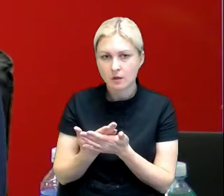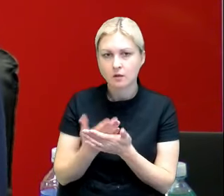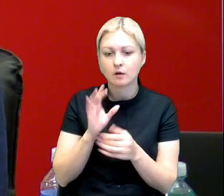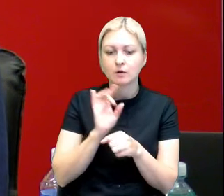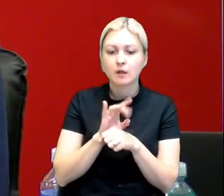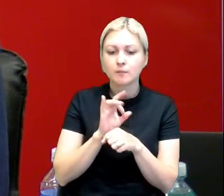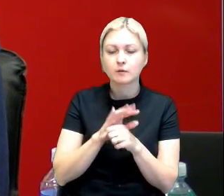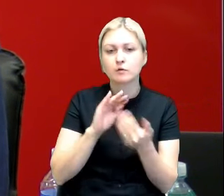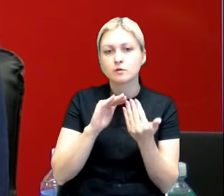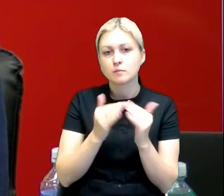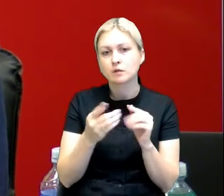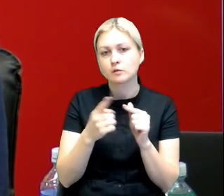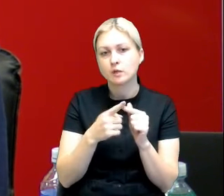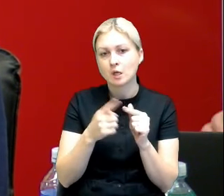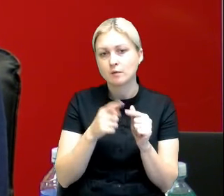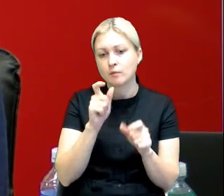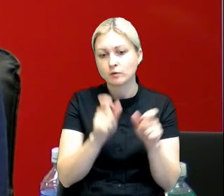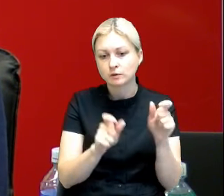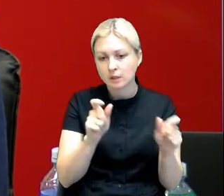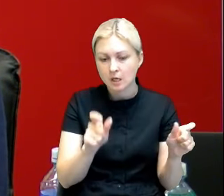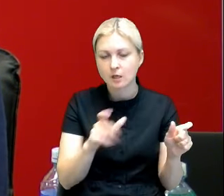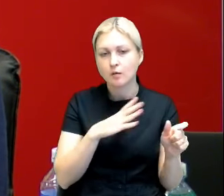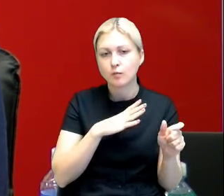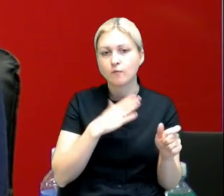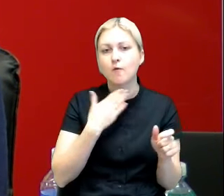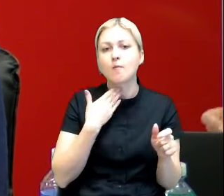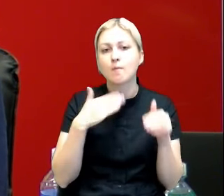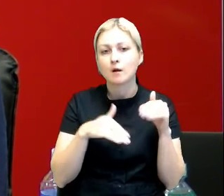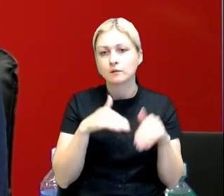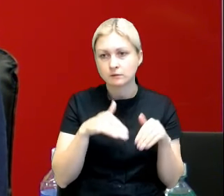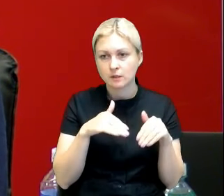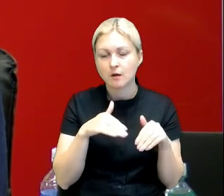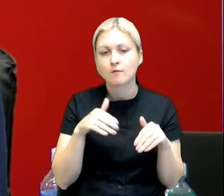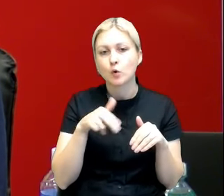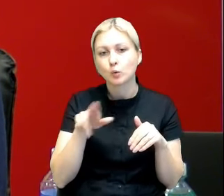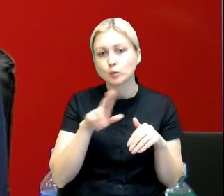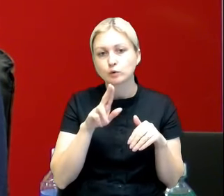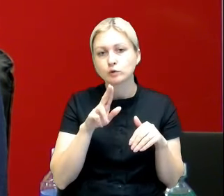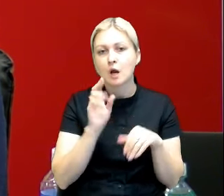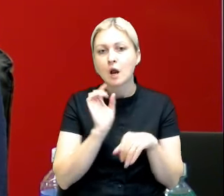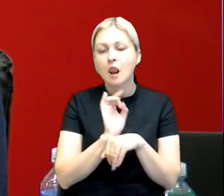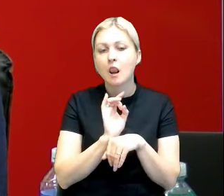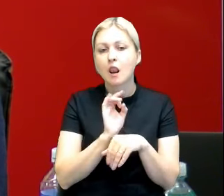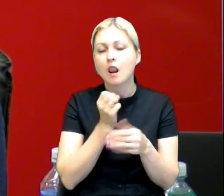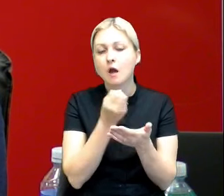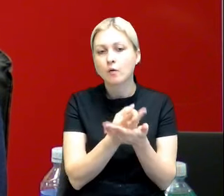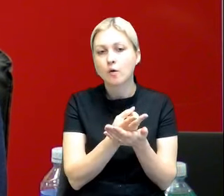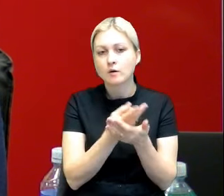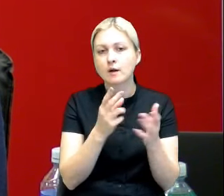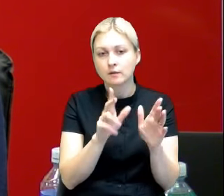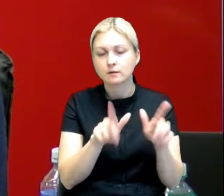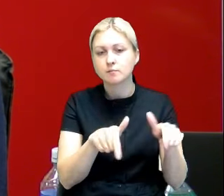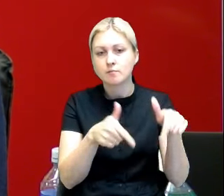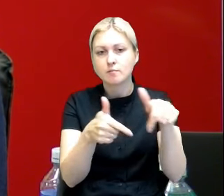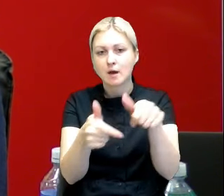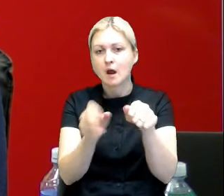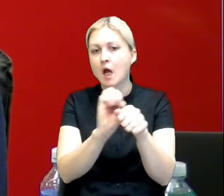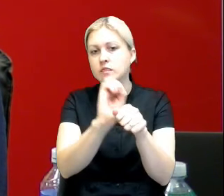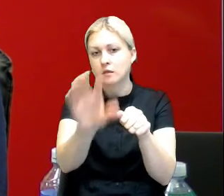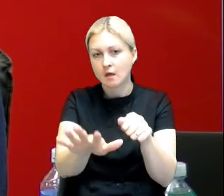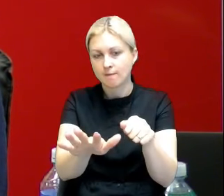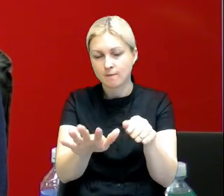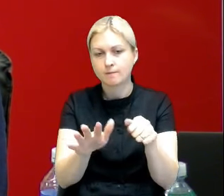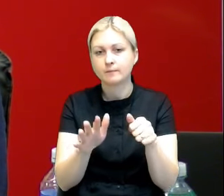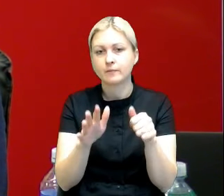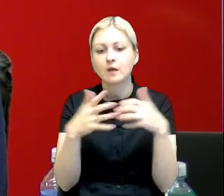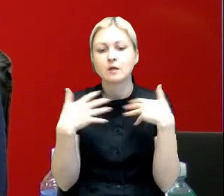narių praeitoj kadencijoj balsavo už ligoninės atidavimą šiaip tiesiog atidavimą